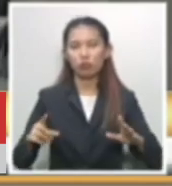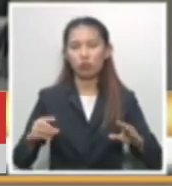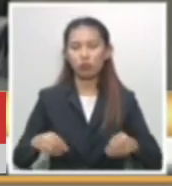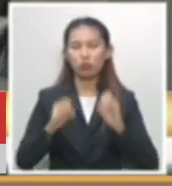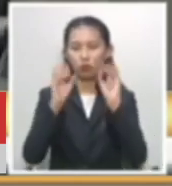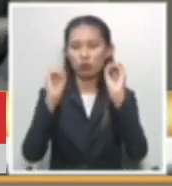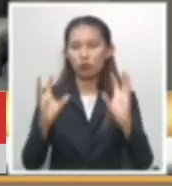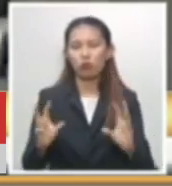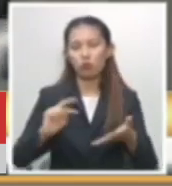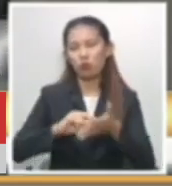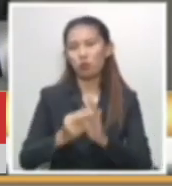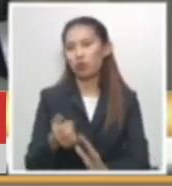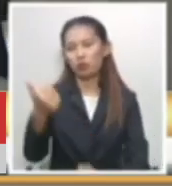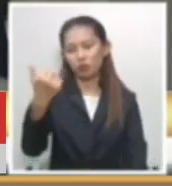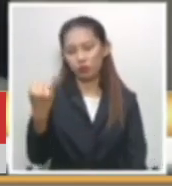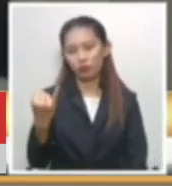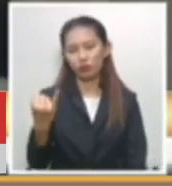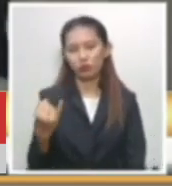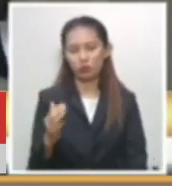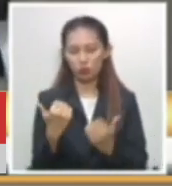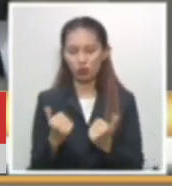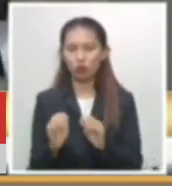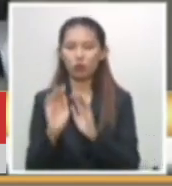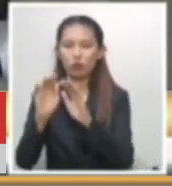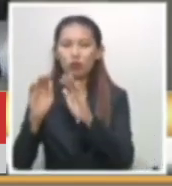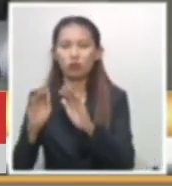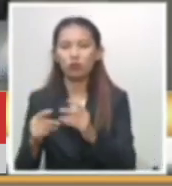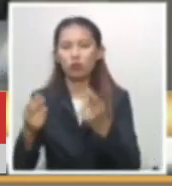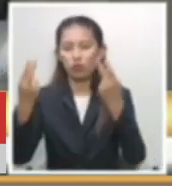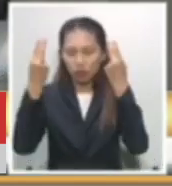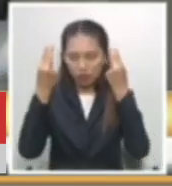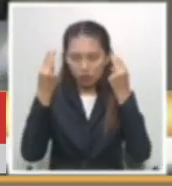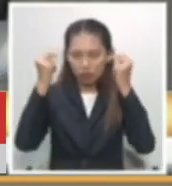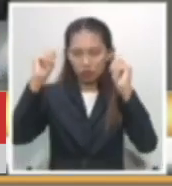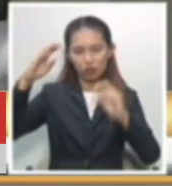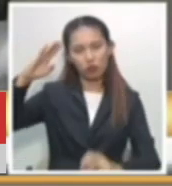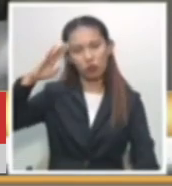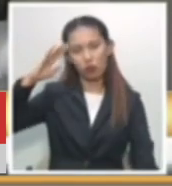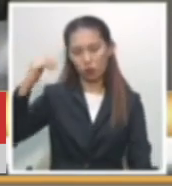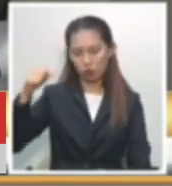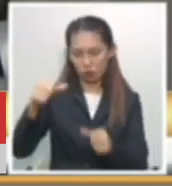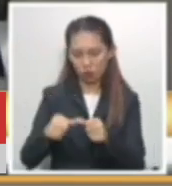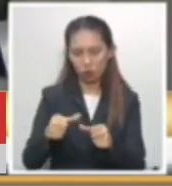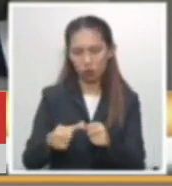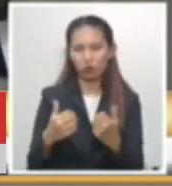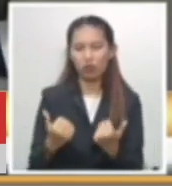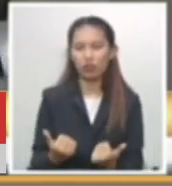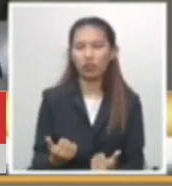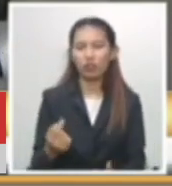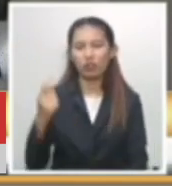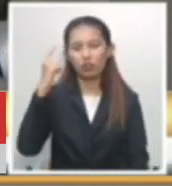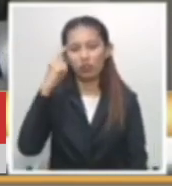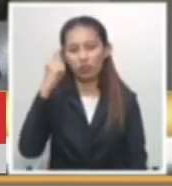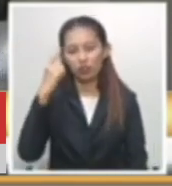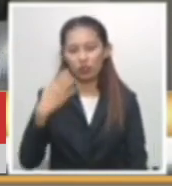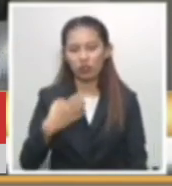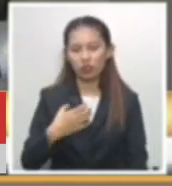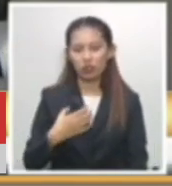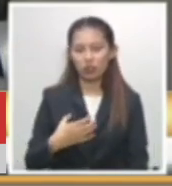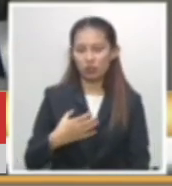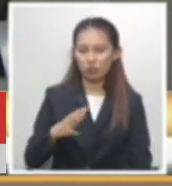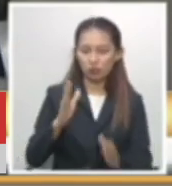ายกรัฐมนตรีอยู่ที่นี่อย่าทำลายวัฒนธรรมและประวัติศาสตร์ของหมู่บ้านขนาด